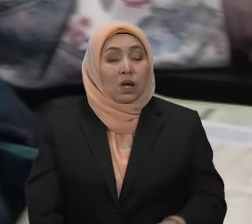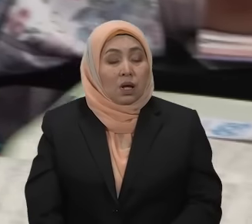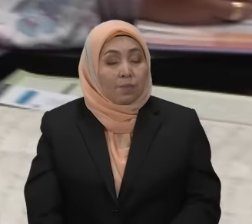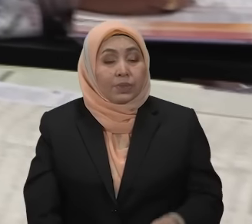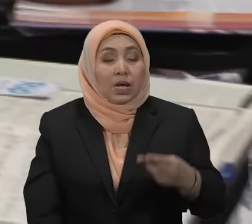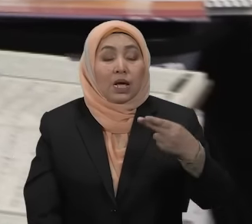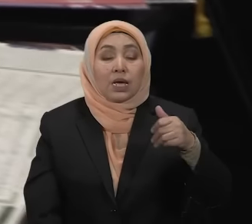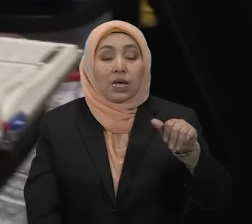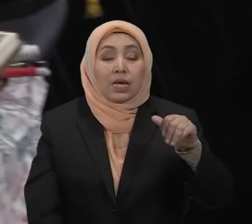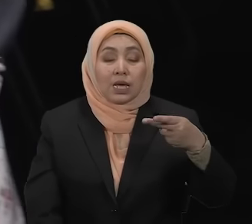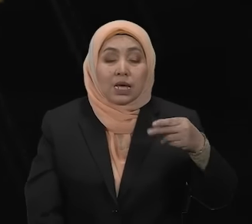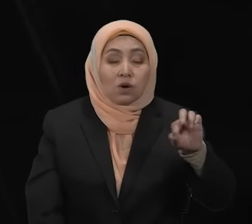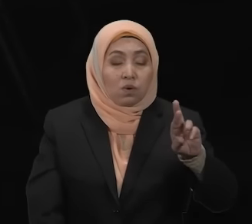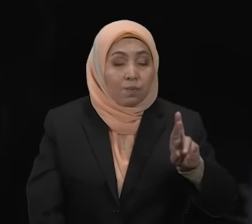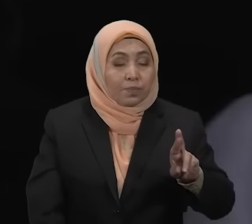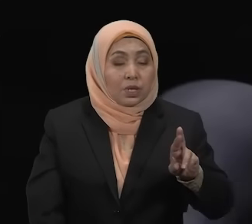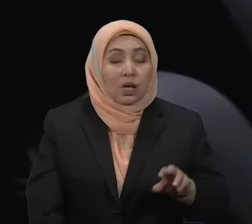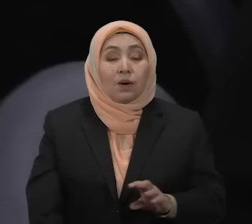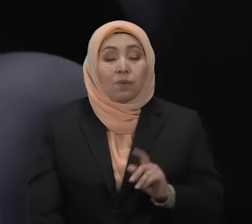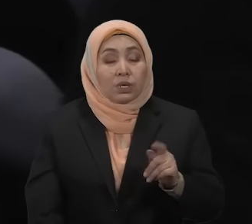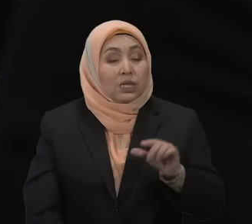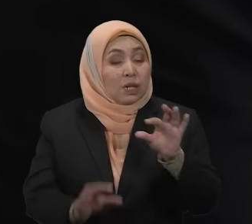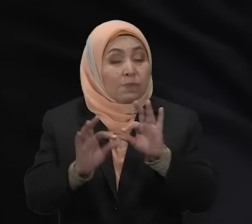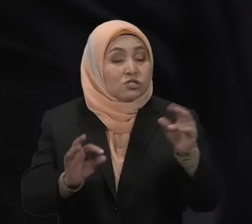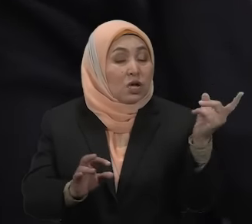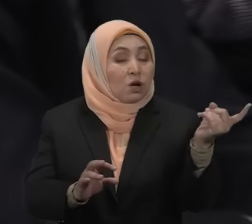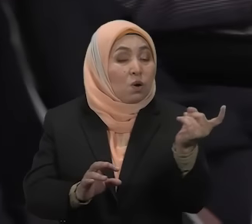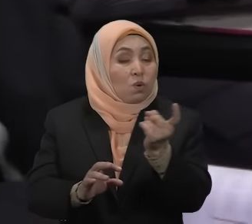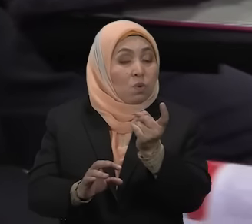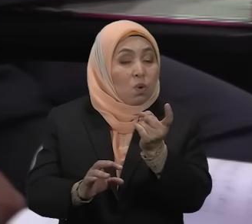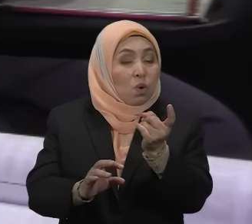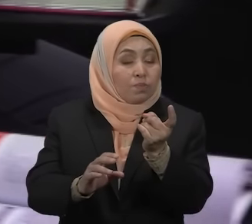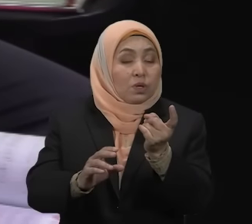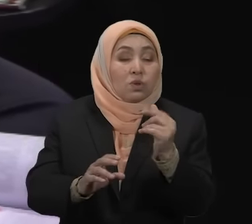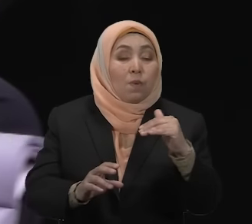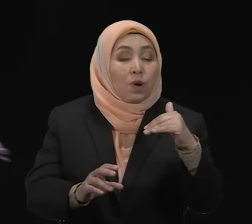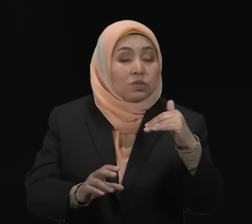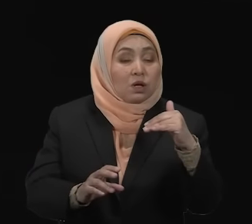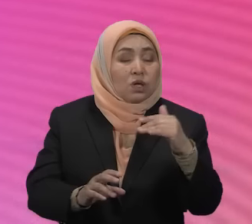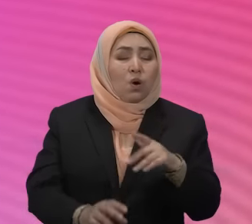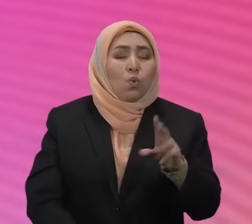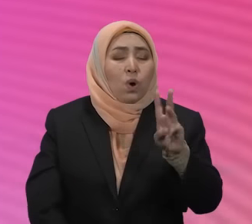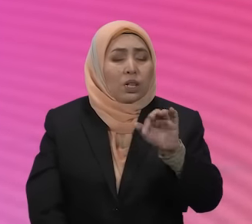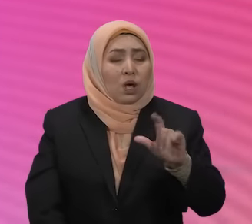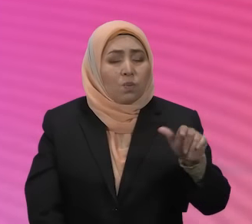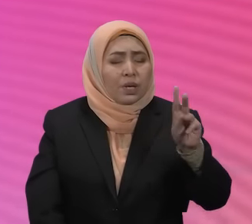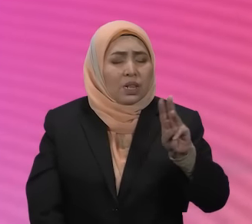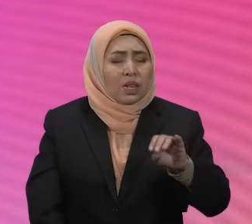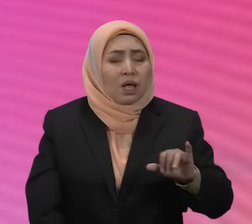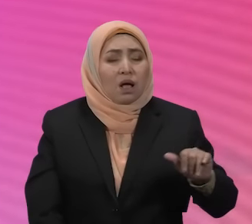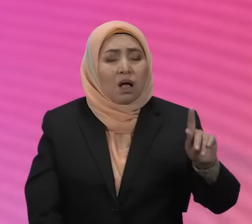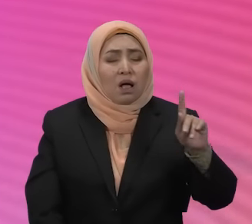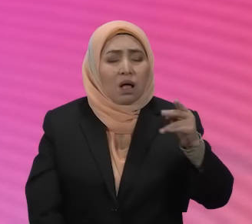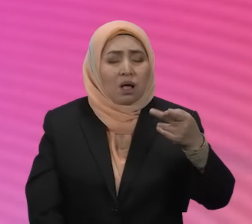Aiyah, khir, cuba khir. Aiyah, tipiskan ra sebelum dia huruf kha yang baris kasrah, kan. Wal